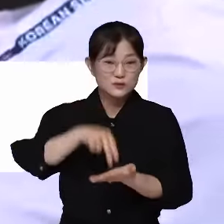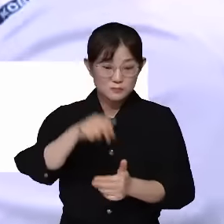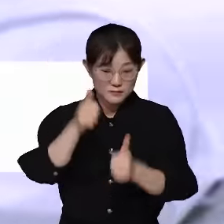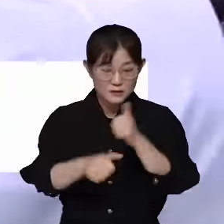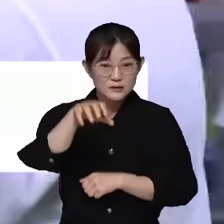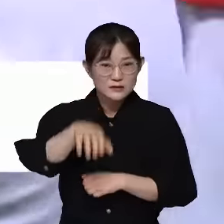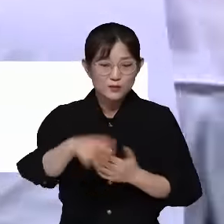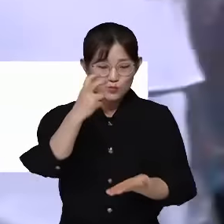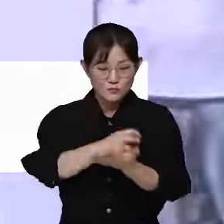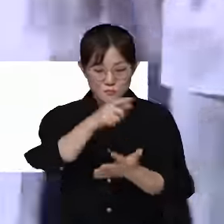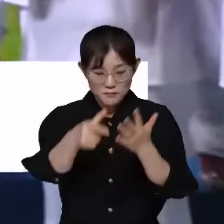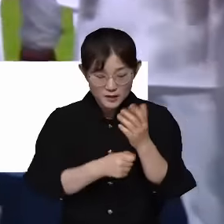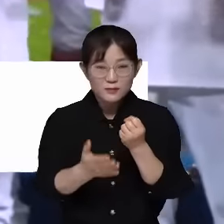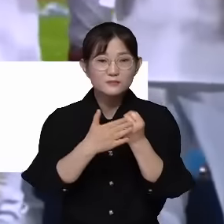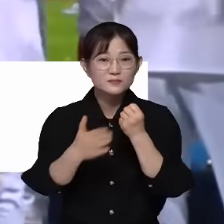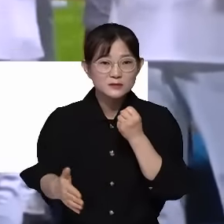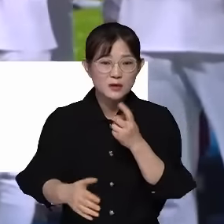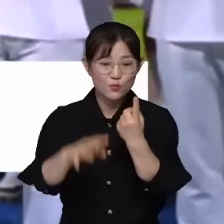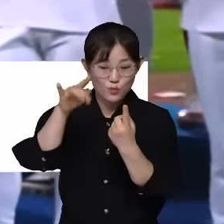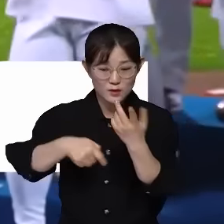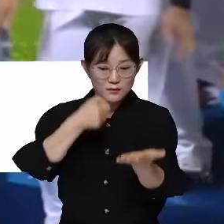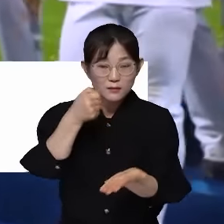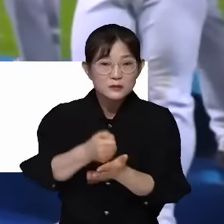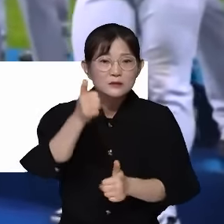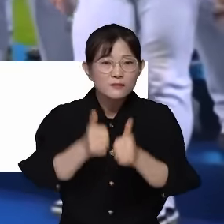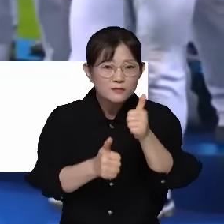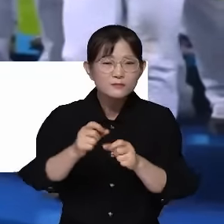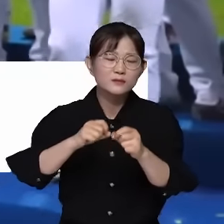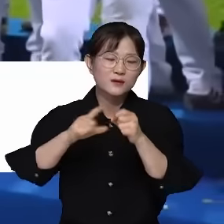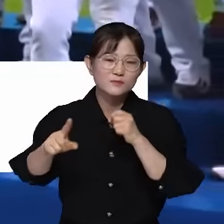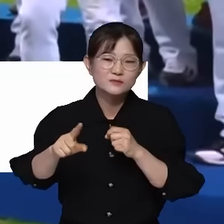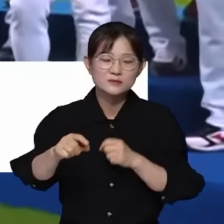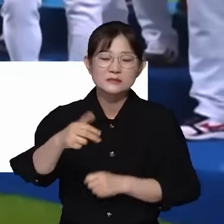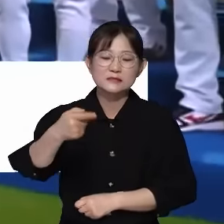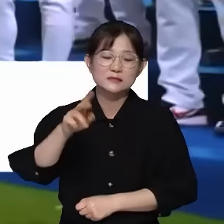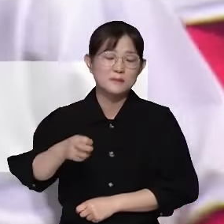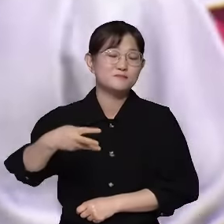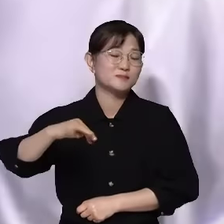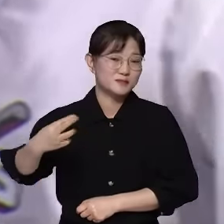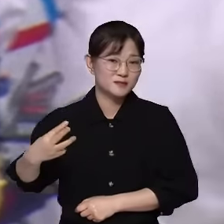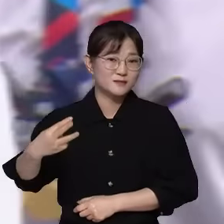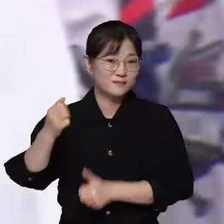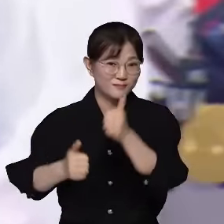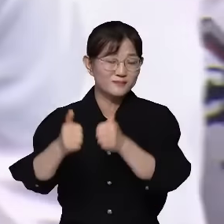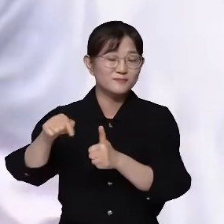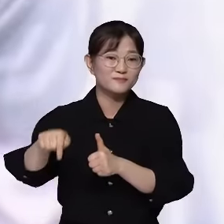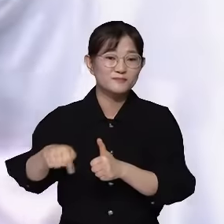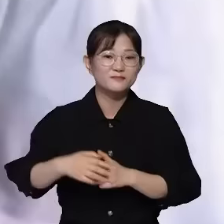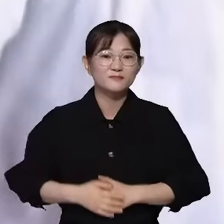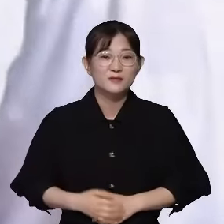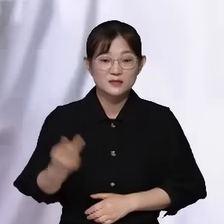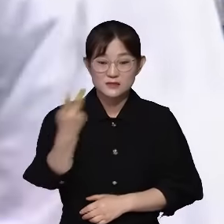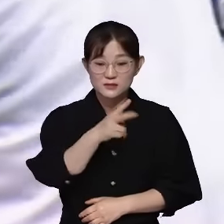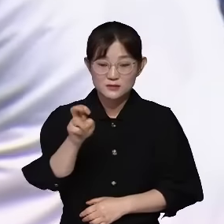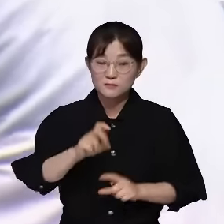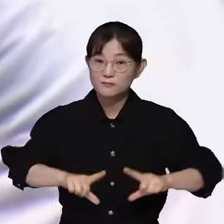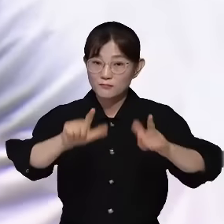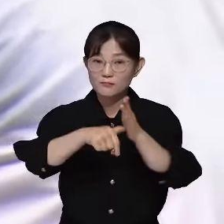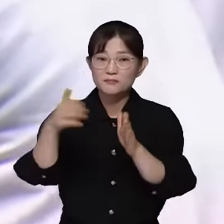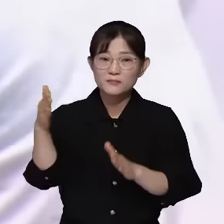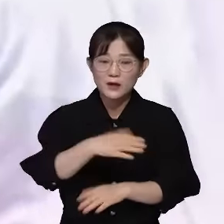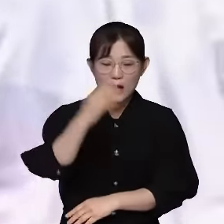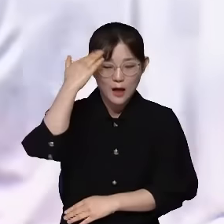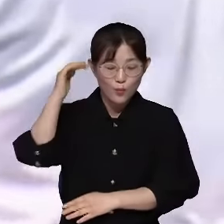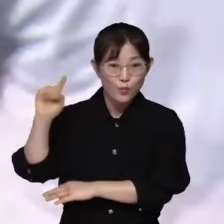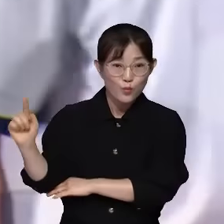탓에 승부를 결정짓는 경기는 대부분 잠실에서 치러졌습니다. 다행히 지난 2020년부터 한국 시리즈